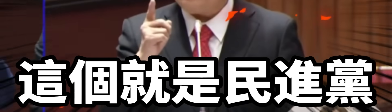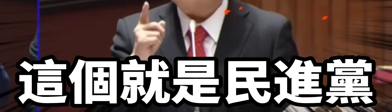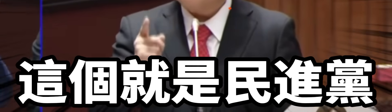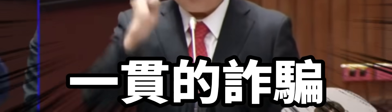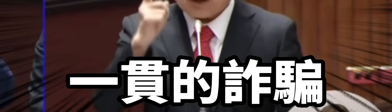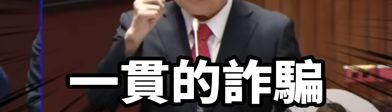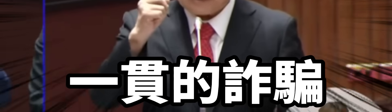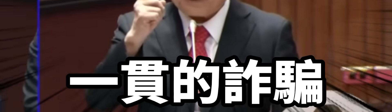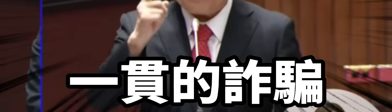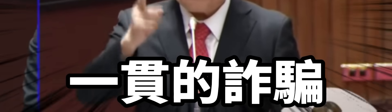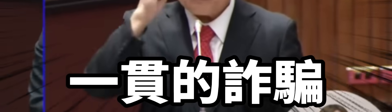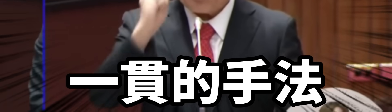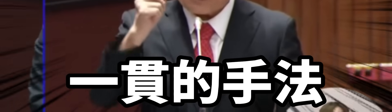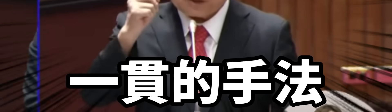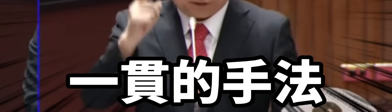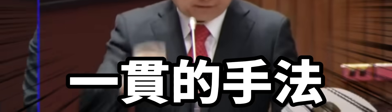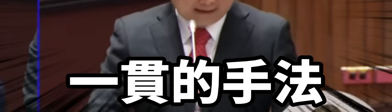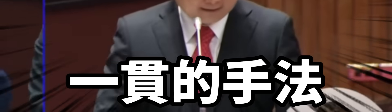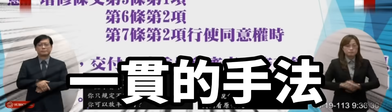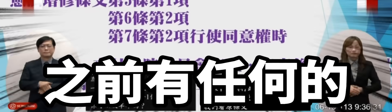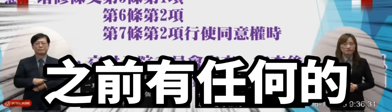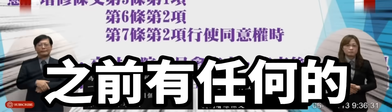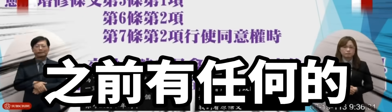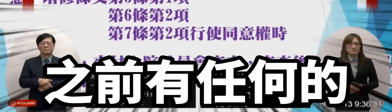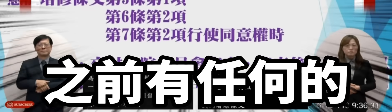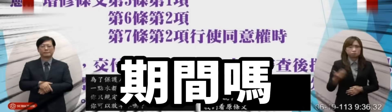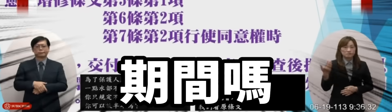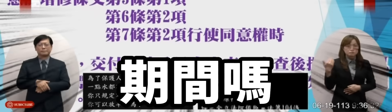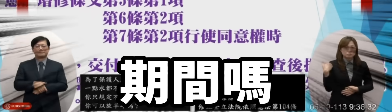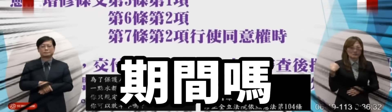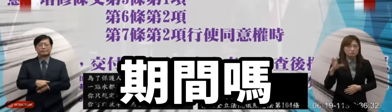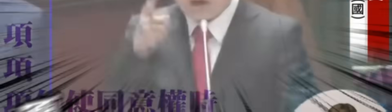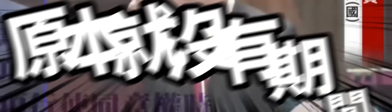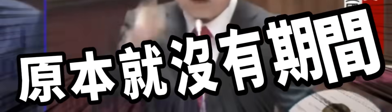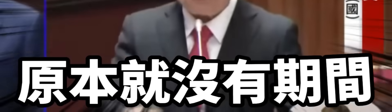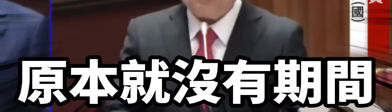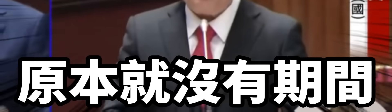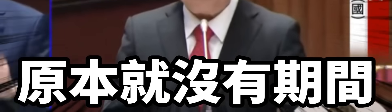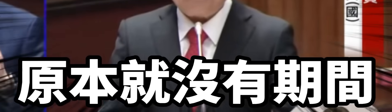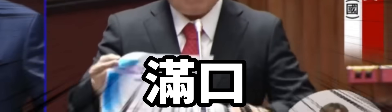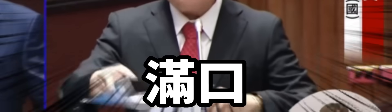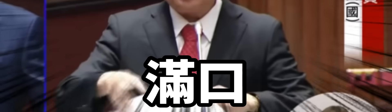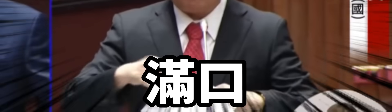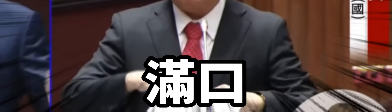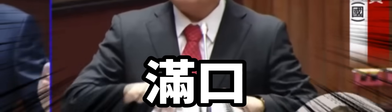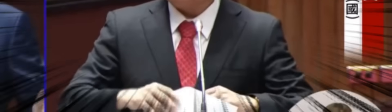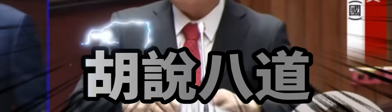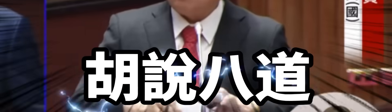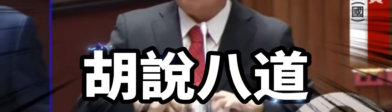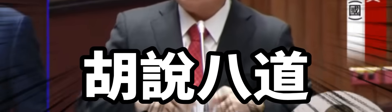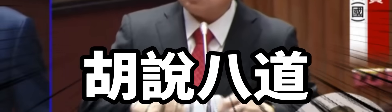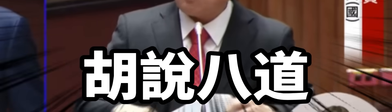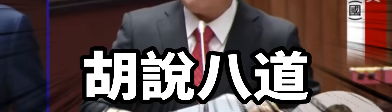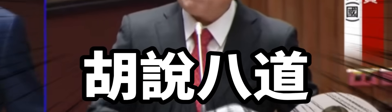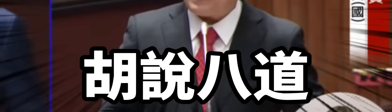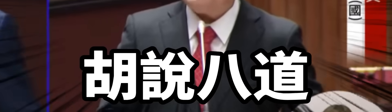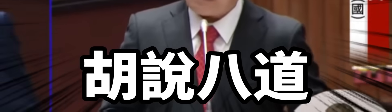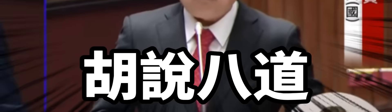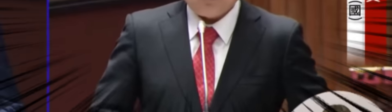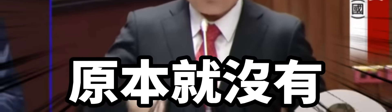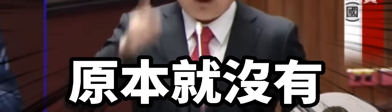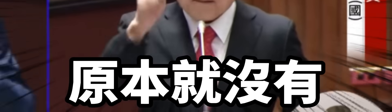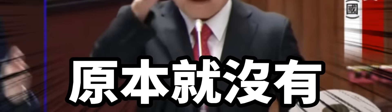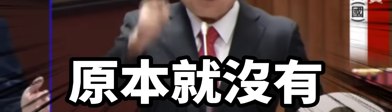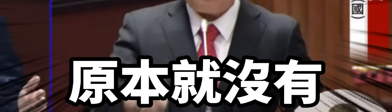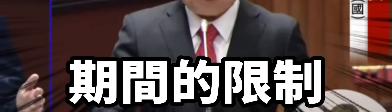就是民进党 一贯的诈骗， 一贯的手法。之前有任何的期间吗？原本就没有期间， 单口听证的过程而已， 胡说八